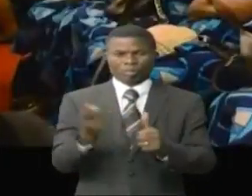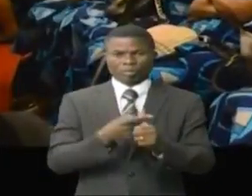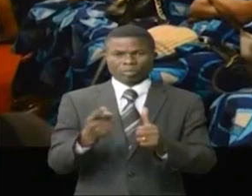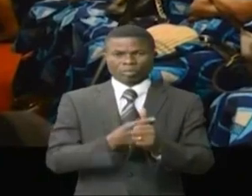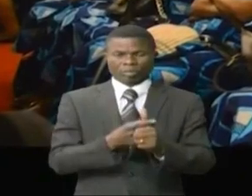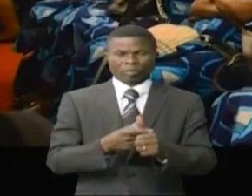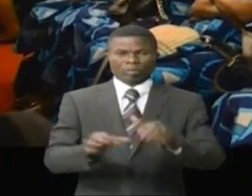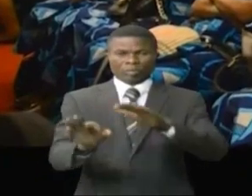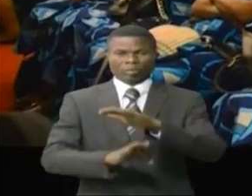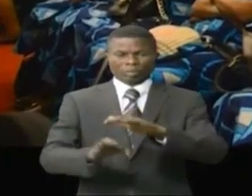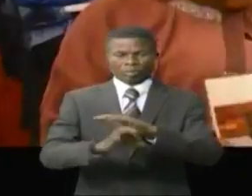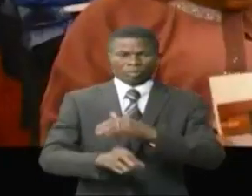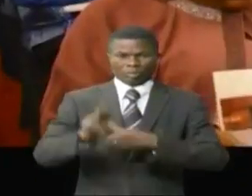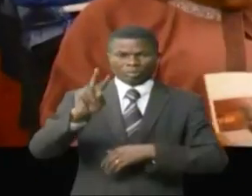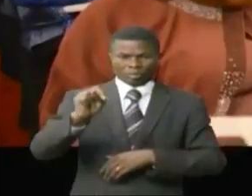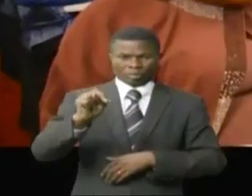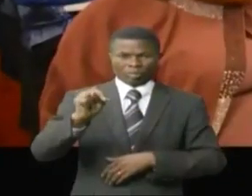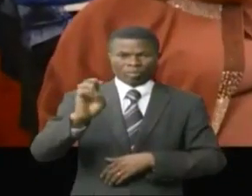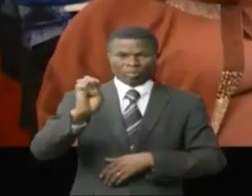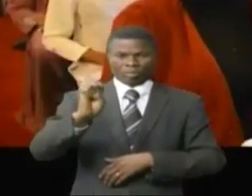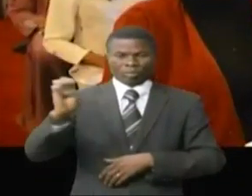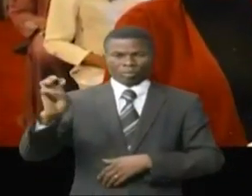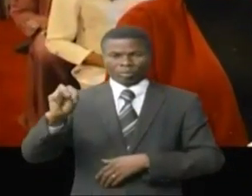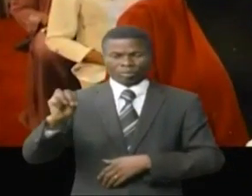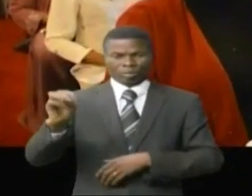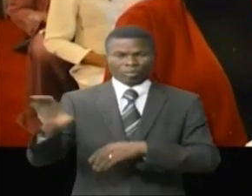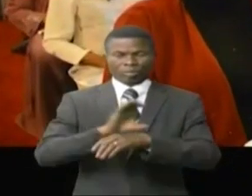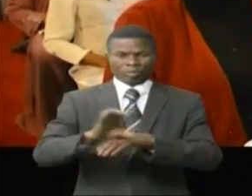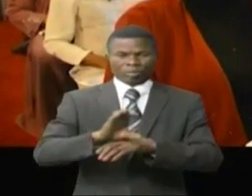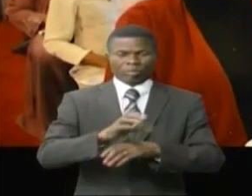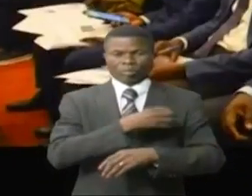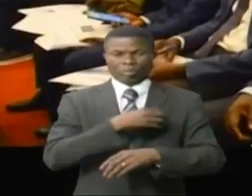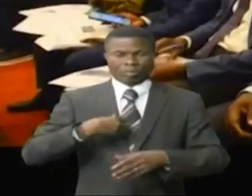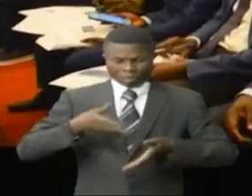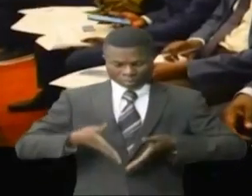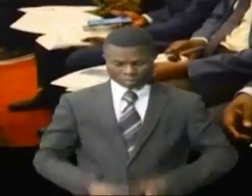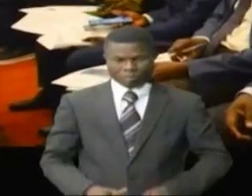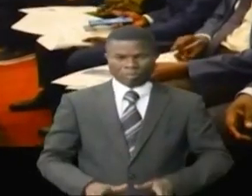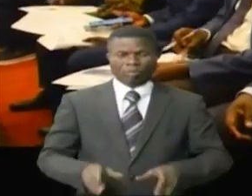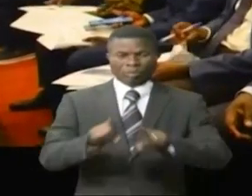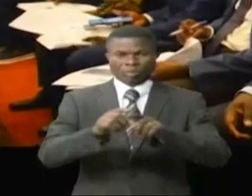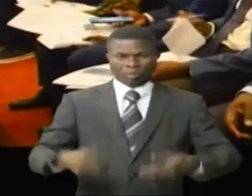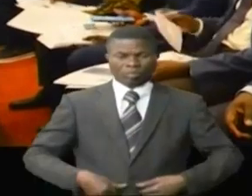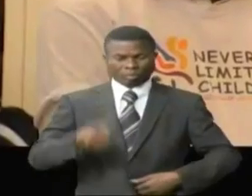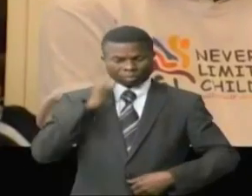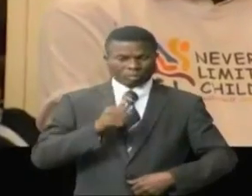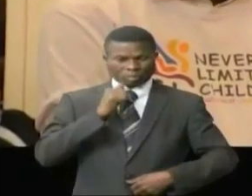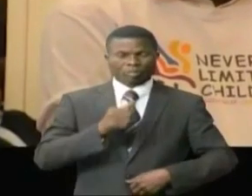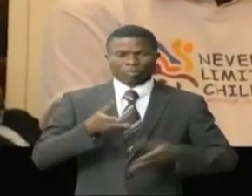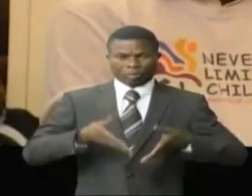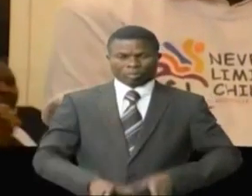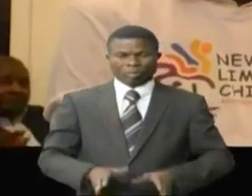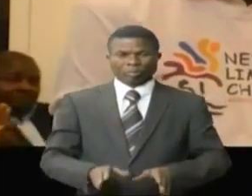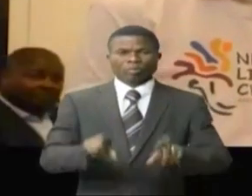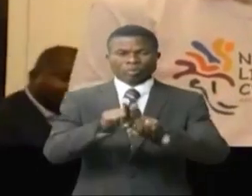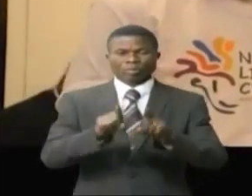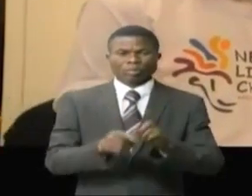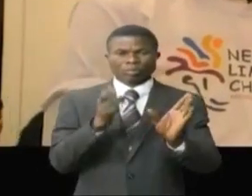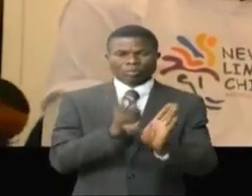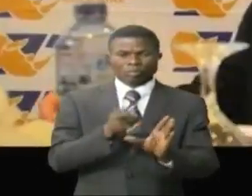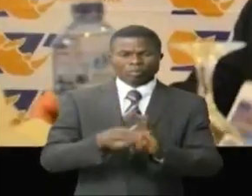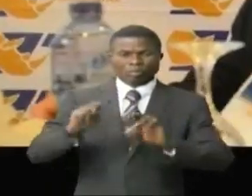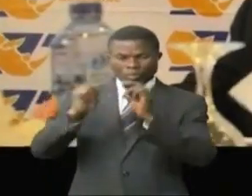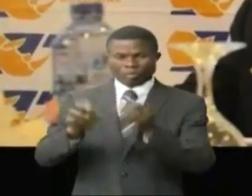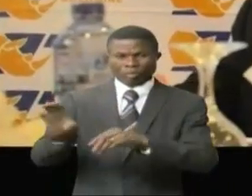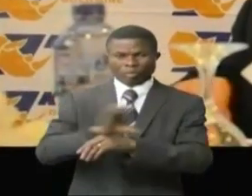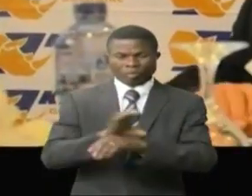la Fondation Nehema Grâce qui s'occupe des filles mères handicapées et personnes marginalisées, ainsi que Never Give Up Children, une structure qui